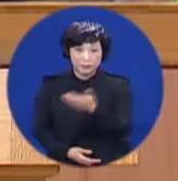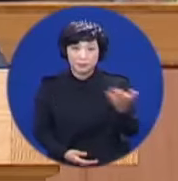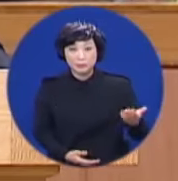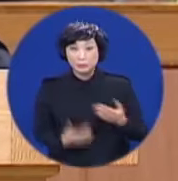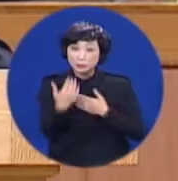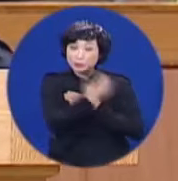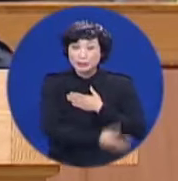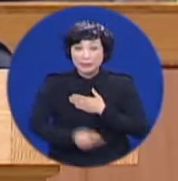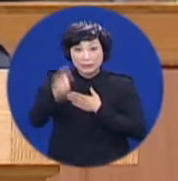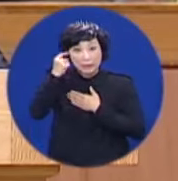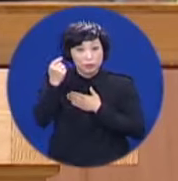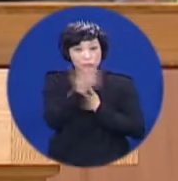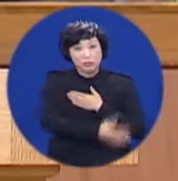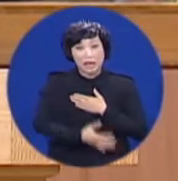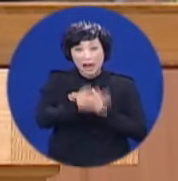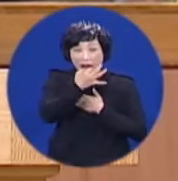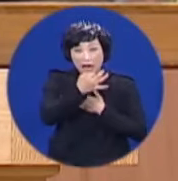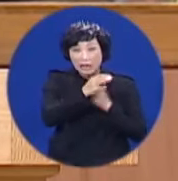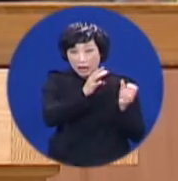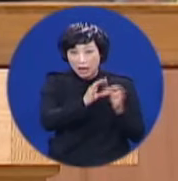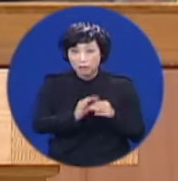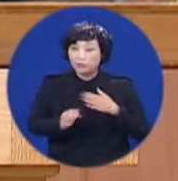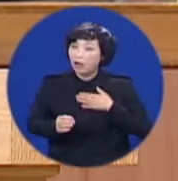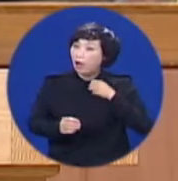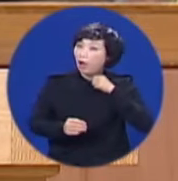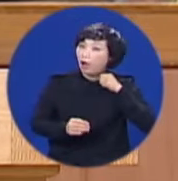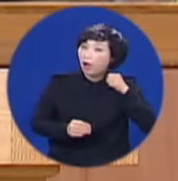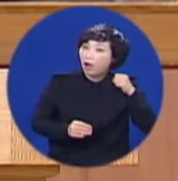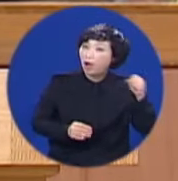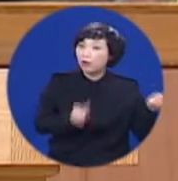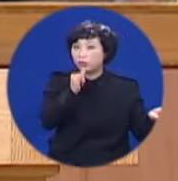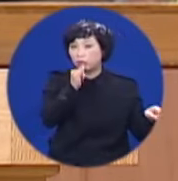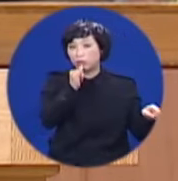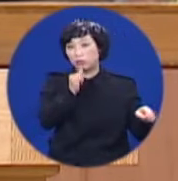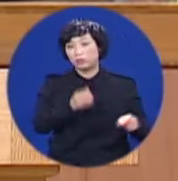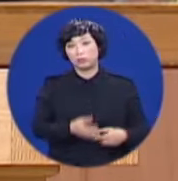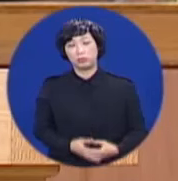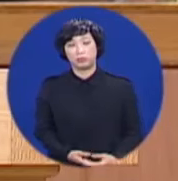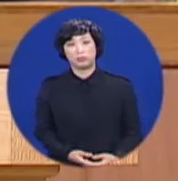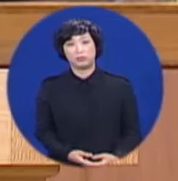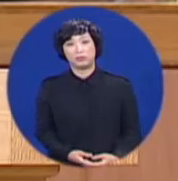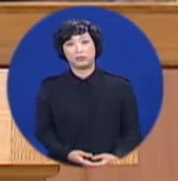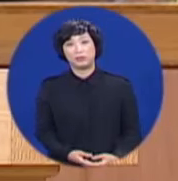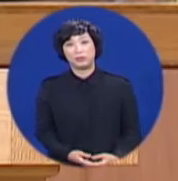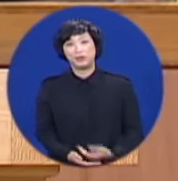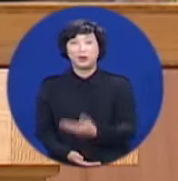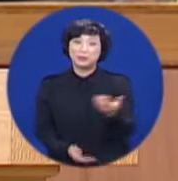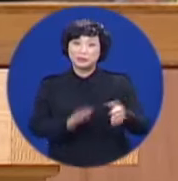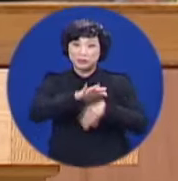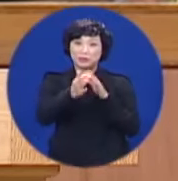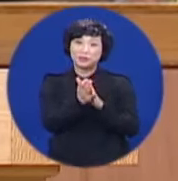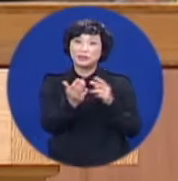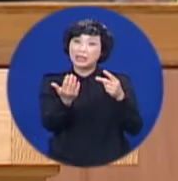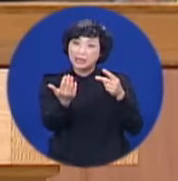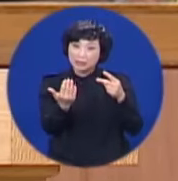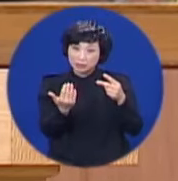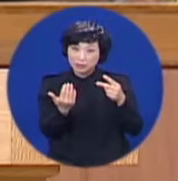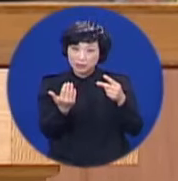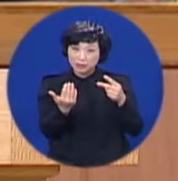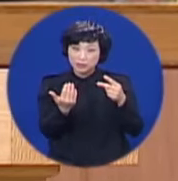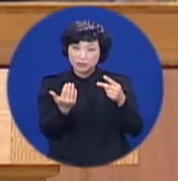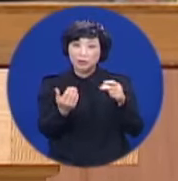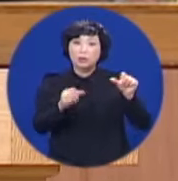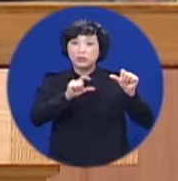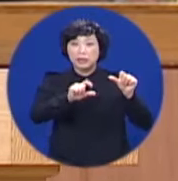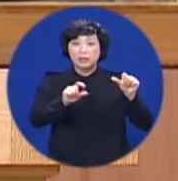육신의 생각과 육신의 소욕이 나를 이끌어가겠지. 그래서 데살로니가 전서 5장